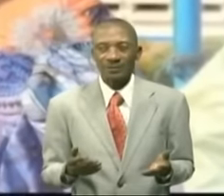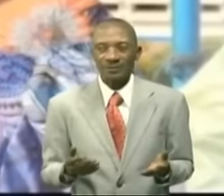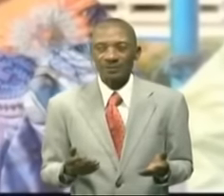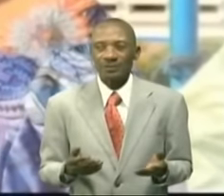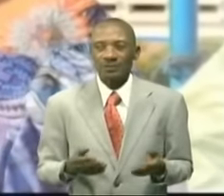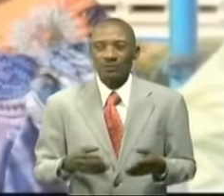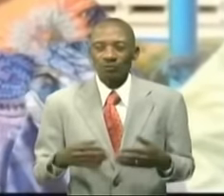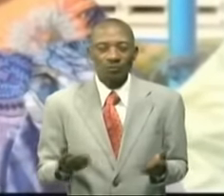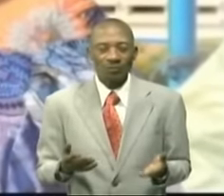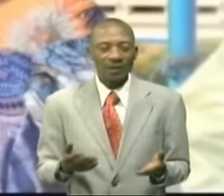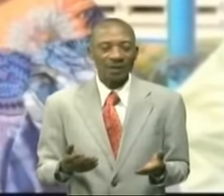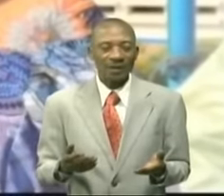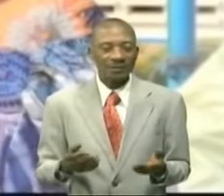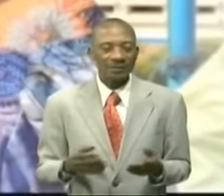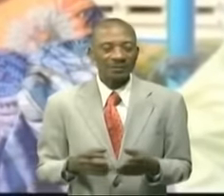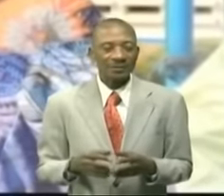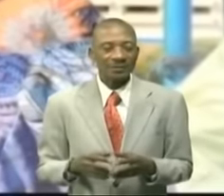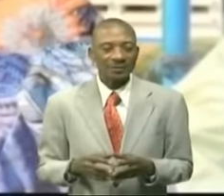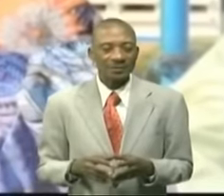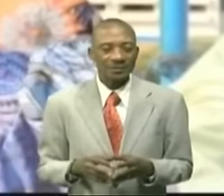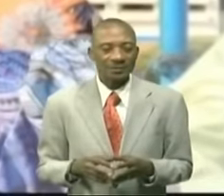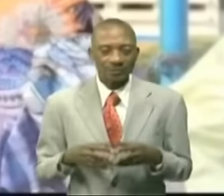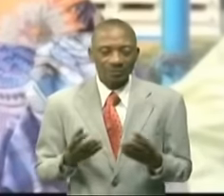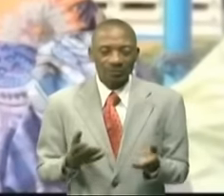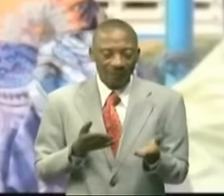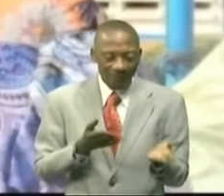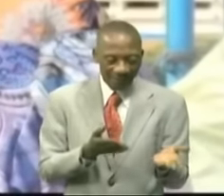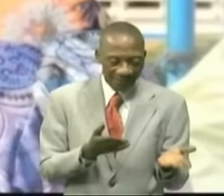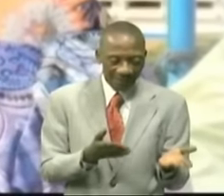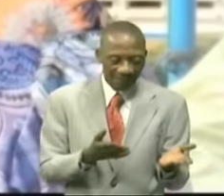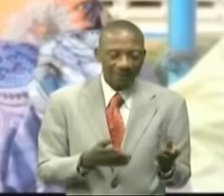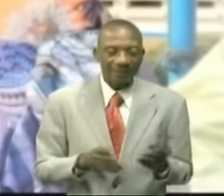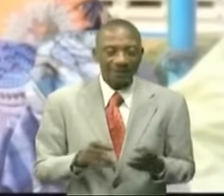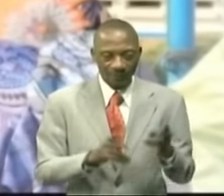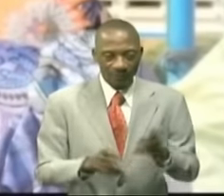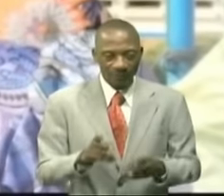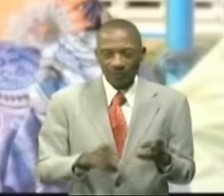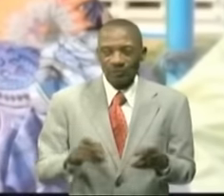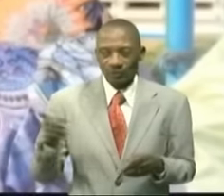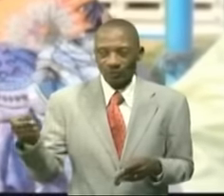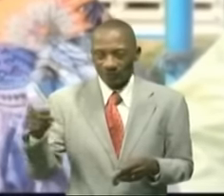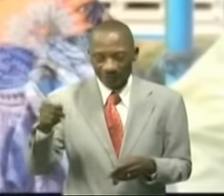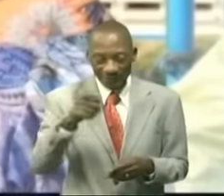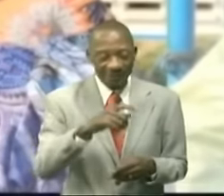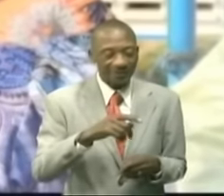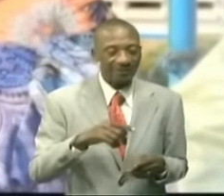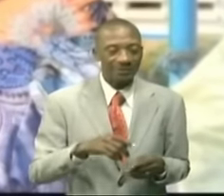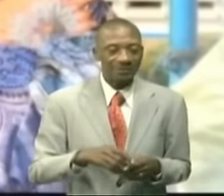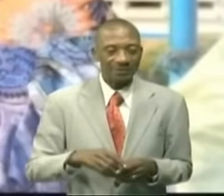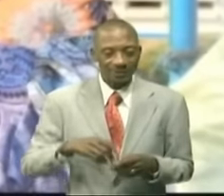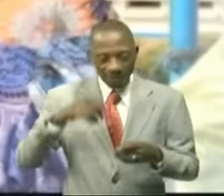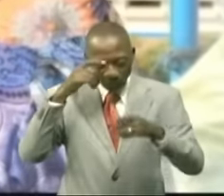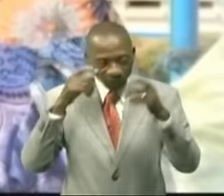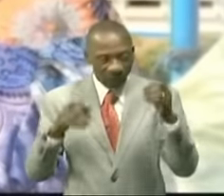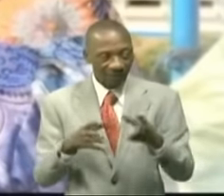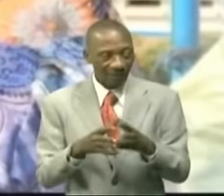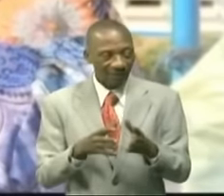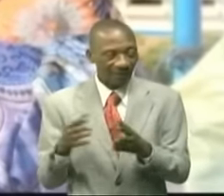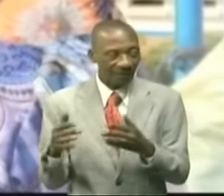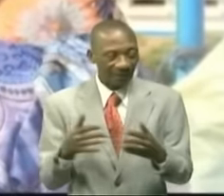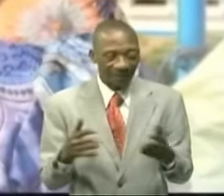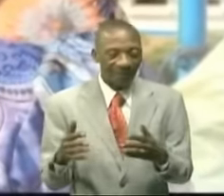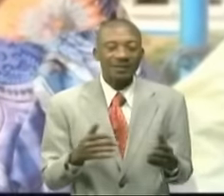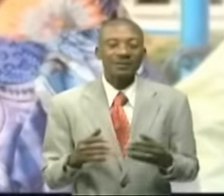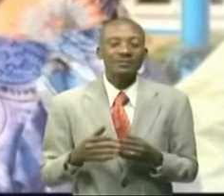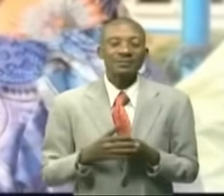leur situation humanitaire. Et mardi, il y a la directrice générale de l'OIM qui va se joindre à